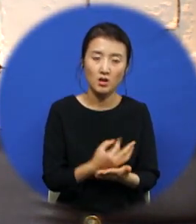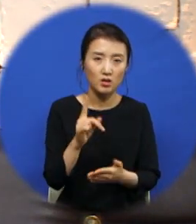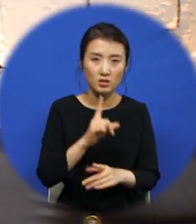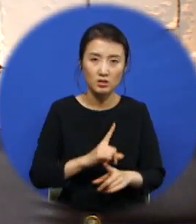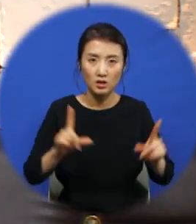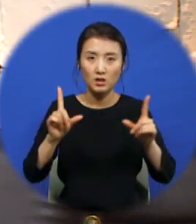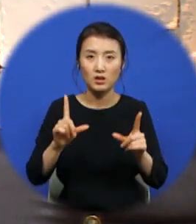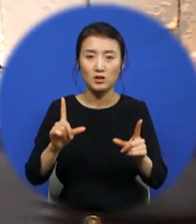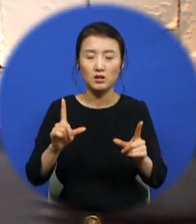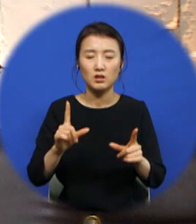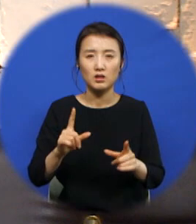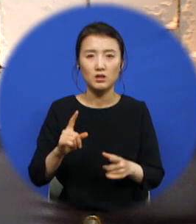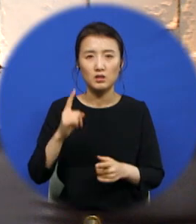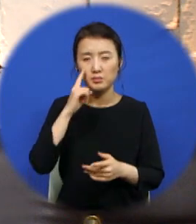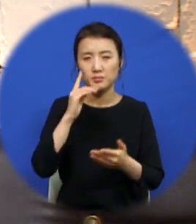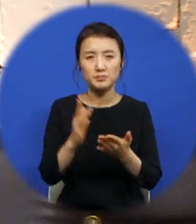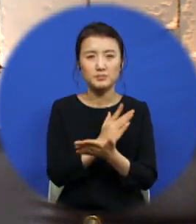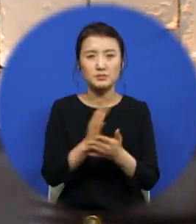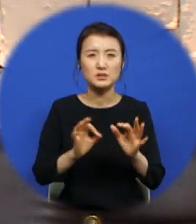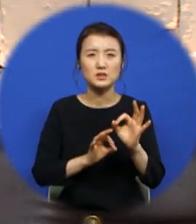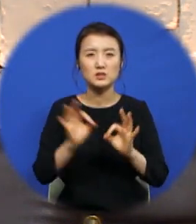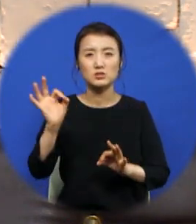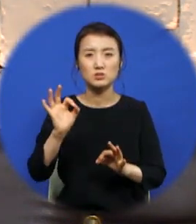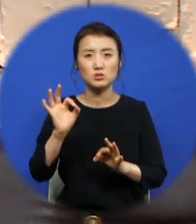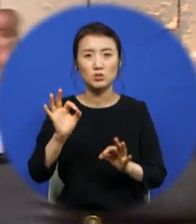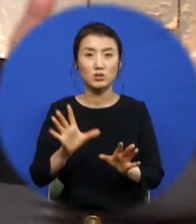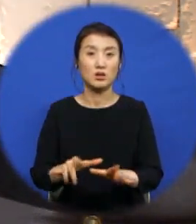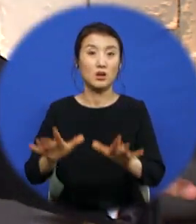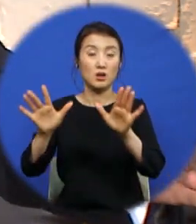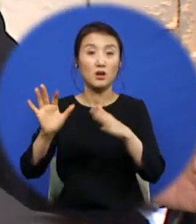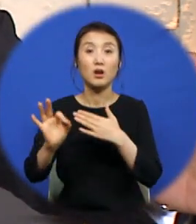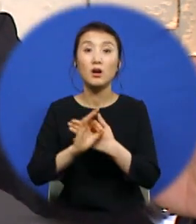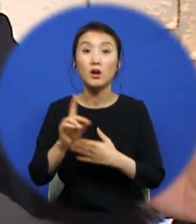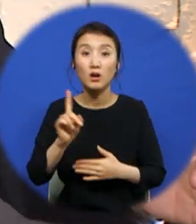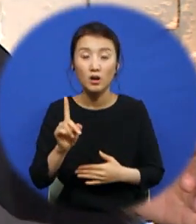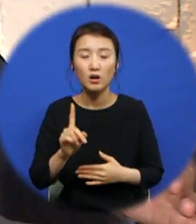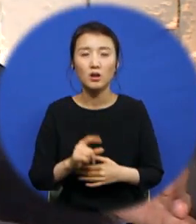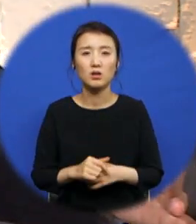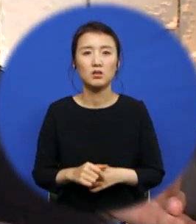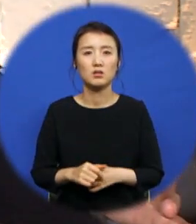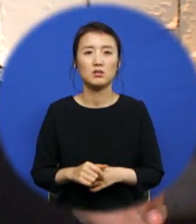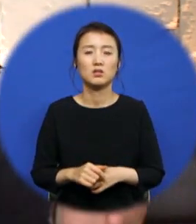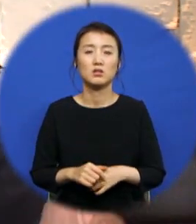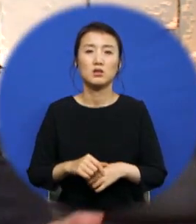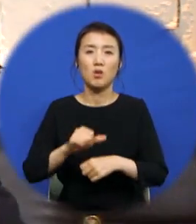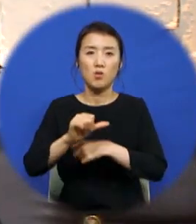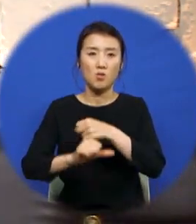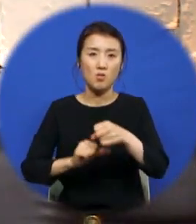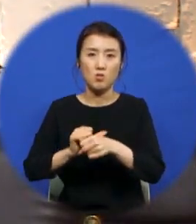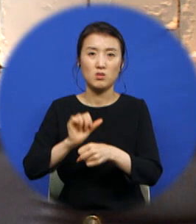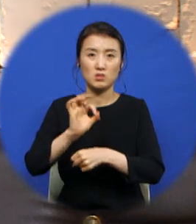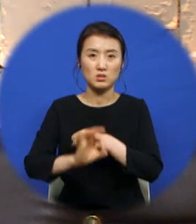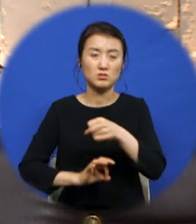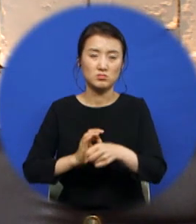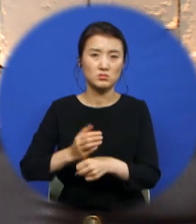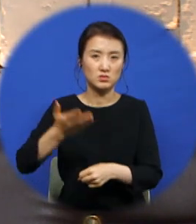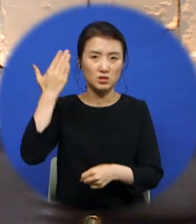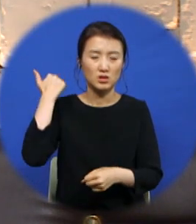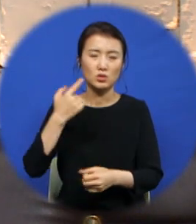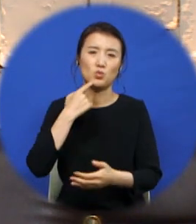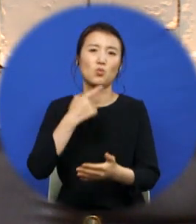갑자기 판단을 잘못해 가 이렇게 잃는 것은 5년 10년 세월을 많은 겁니까 날려버리는 것